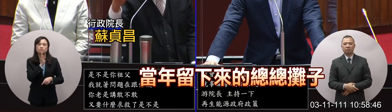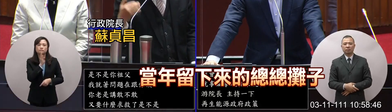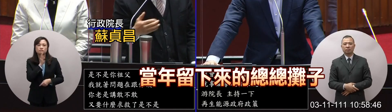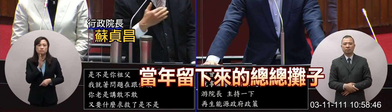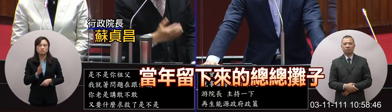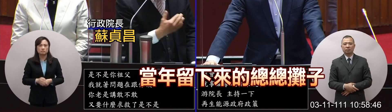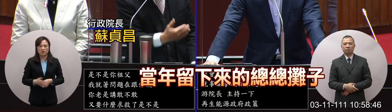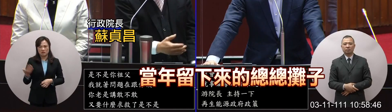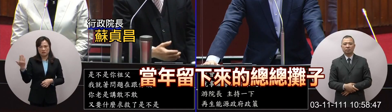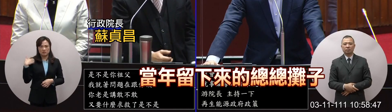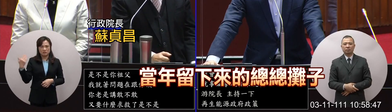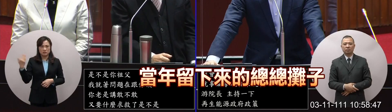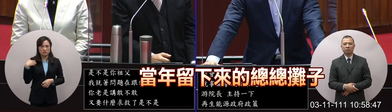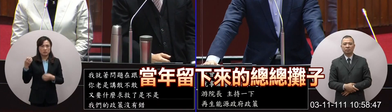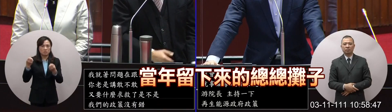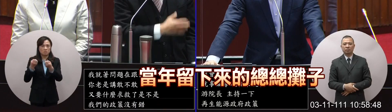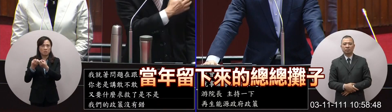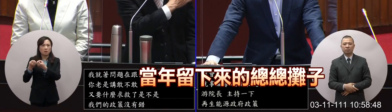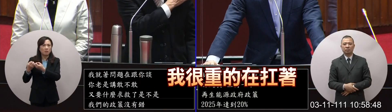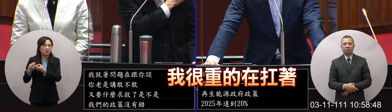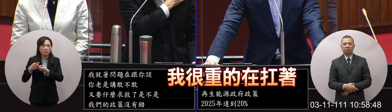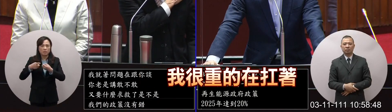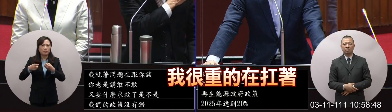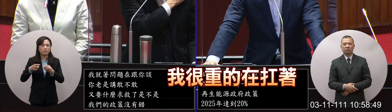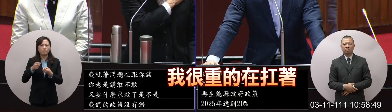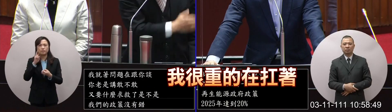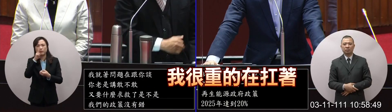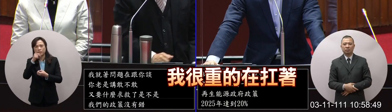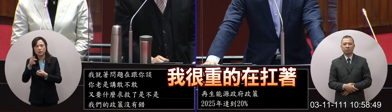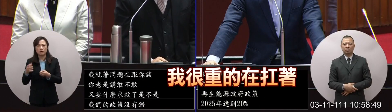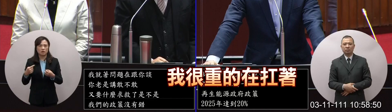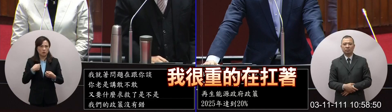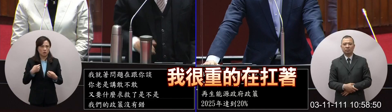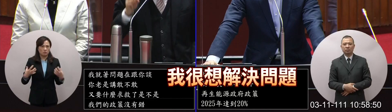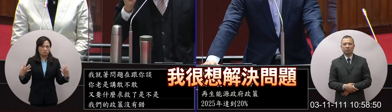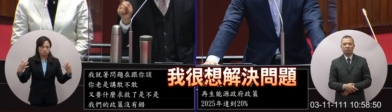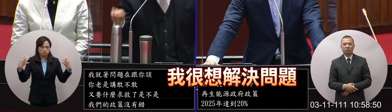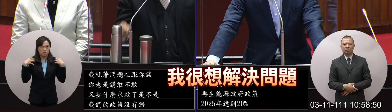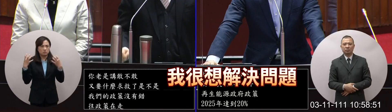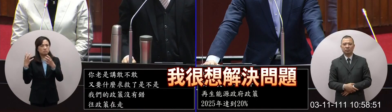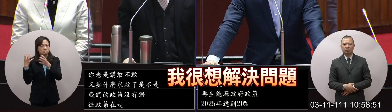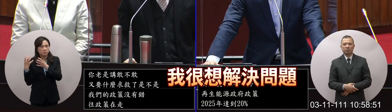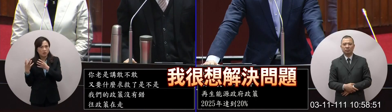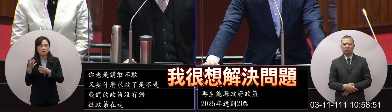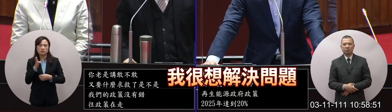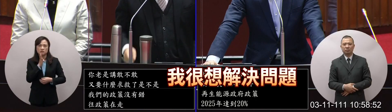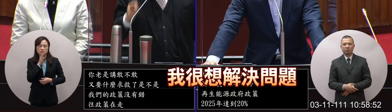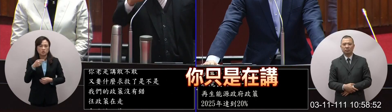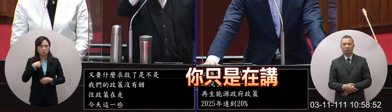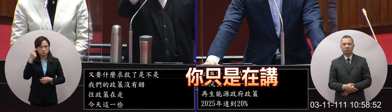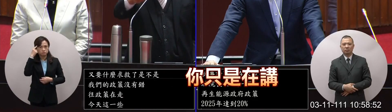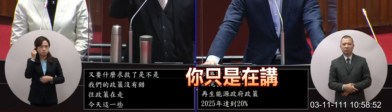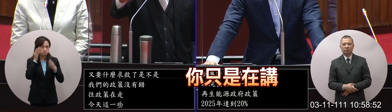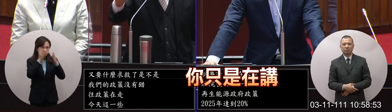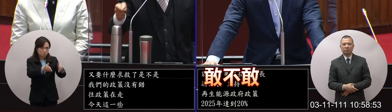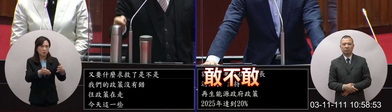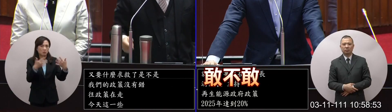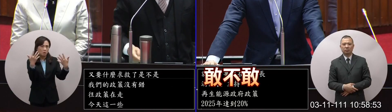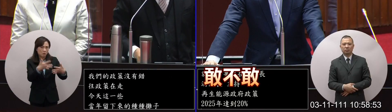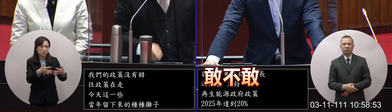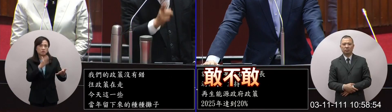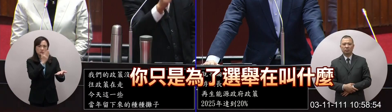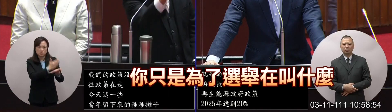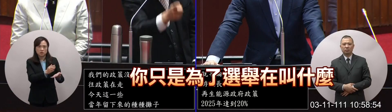留下来的种种摊子，我很重的在扛着。我很想解决问题，你只在讲敢不